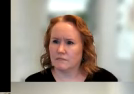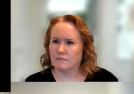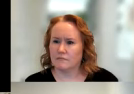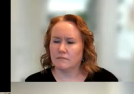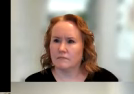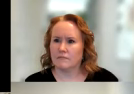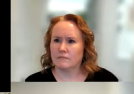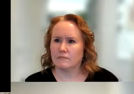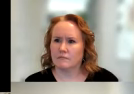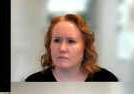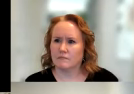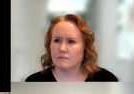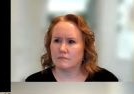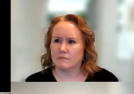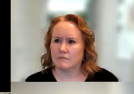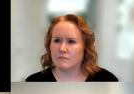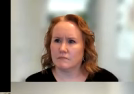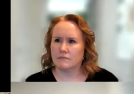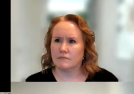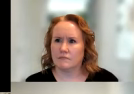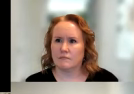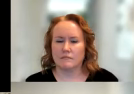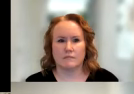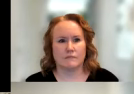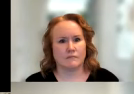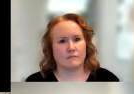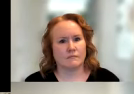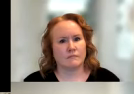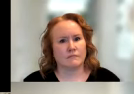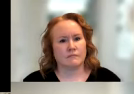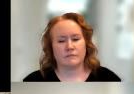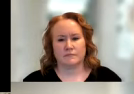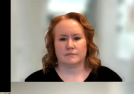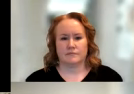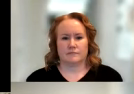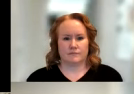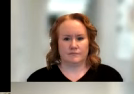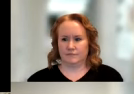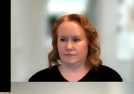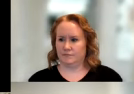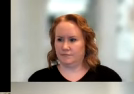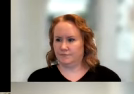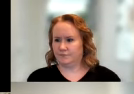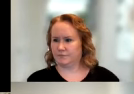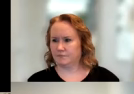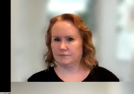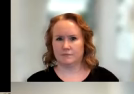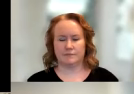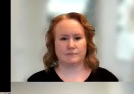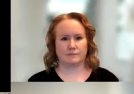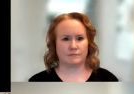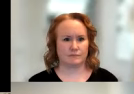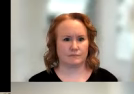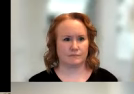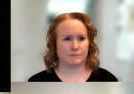Vi presiserte tidligere at et totalharmoniserende direktiv gir Norge tilnærmet ingen handlingsrom til å gjennomføre noe annet I norsk rett enn det som fremgår av